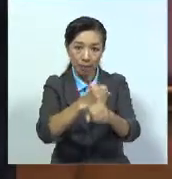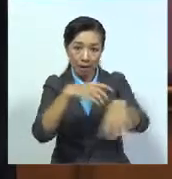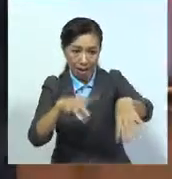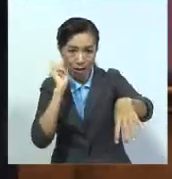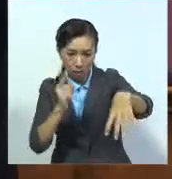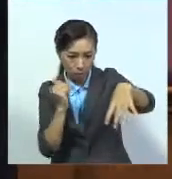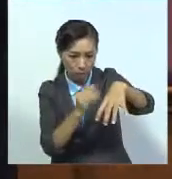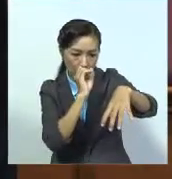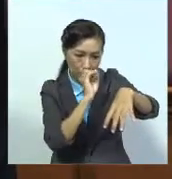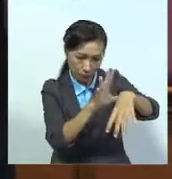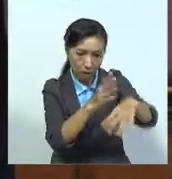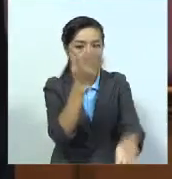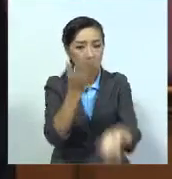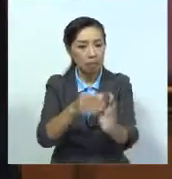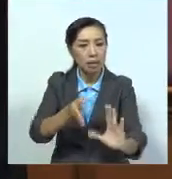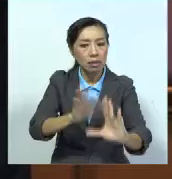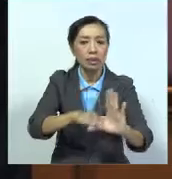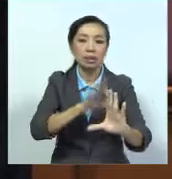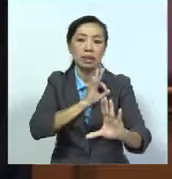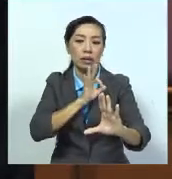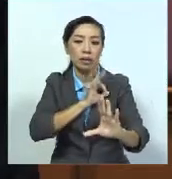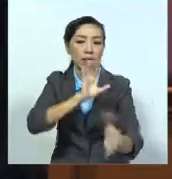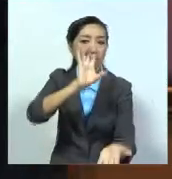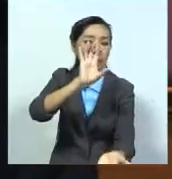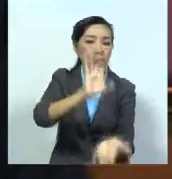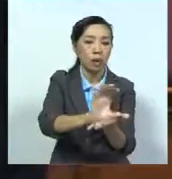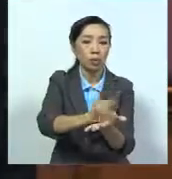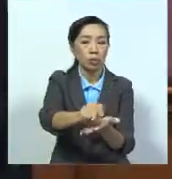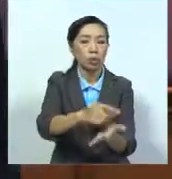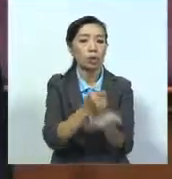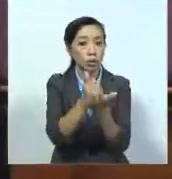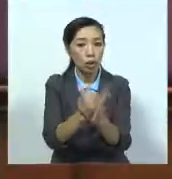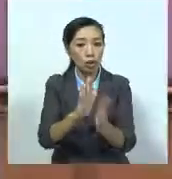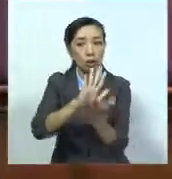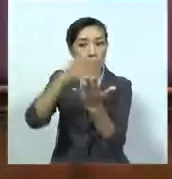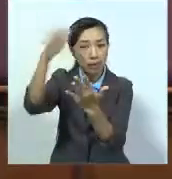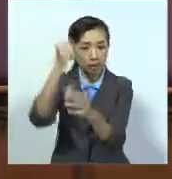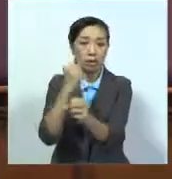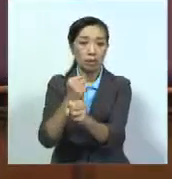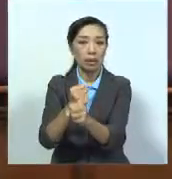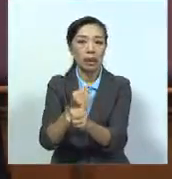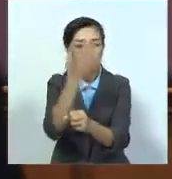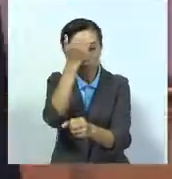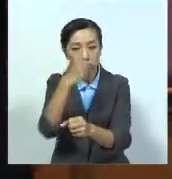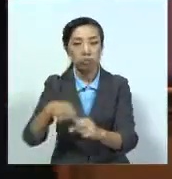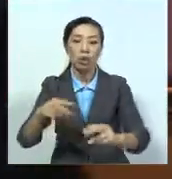ทุนเพื่อช่วยเหลือคนหางานไปทำงานต่างประเทศเพื่อจะได้รับการคุ้มครองอย่างเป็นธรรม